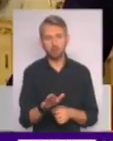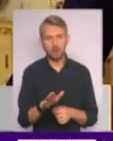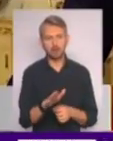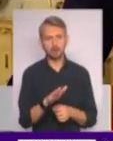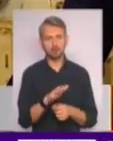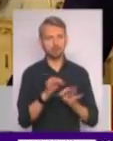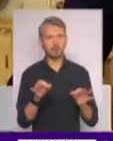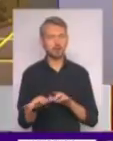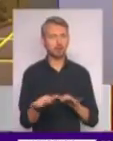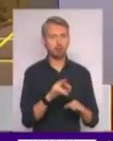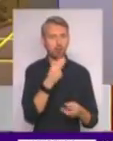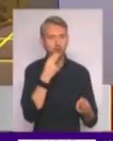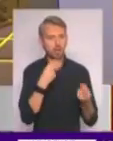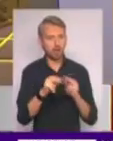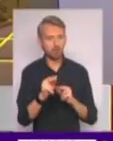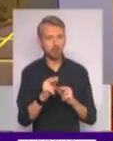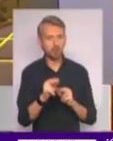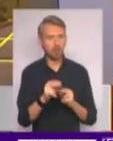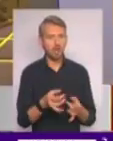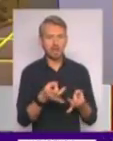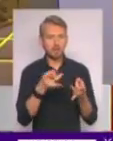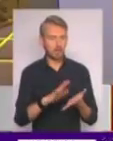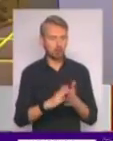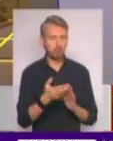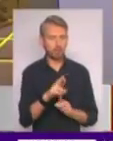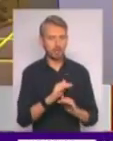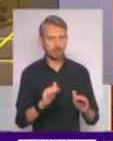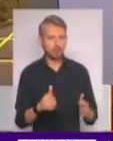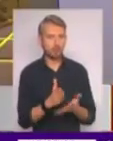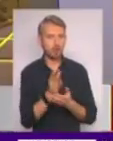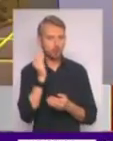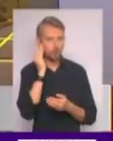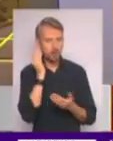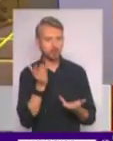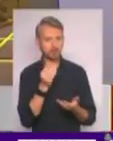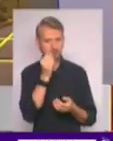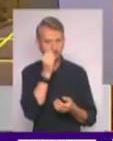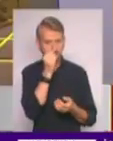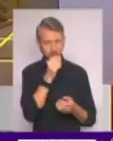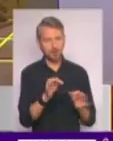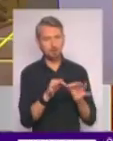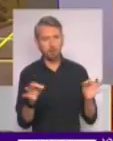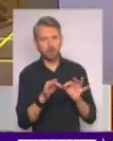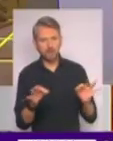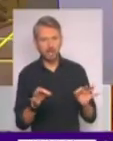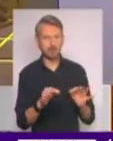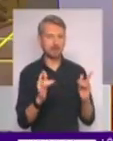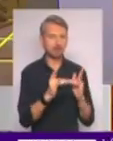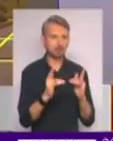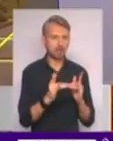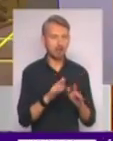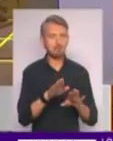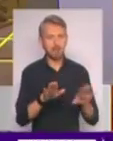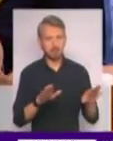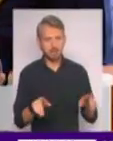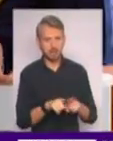здійснювали ніякі заходи по покращенню елементарних умов для діток, мається на увазі, як то постелі, як то ліжка, меблі, як